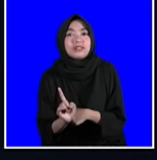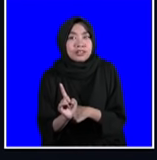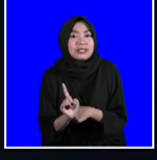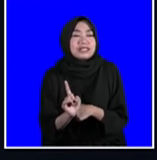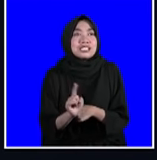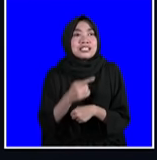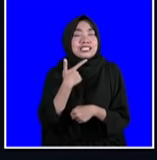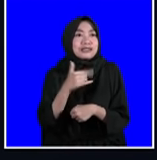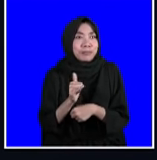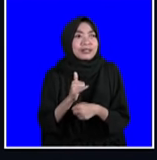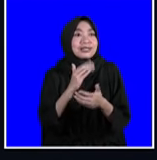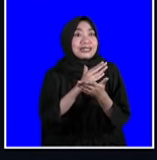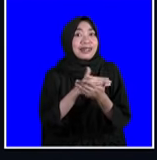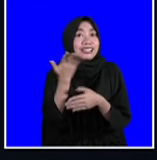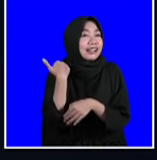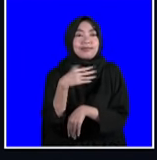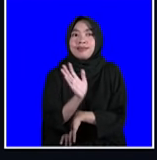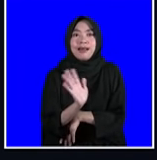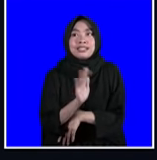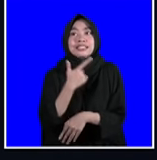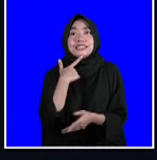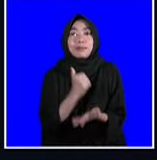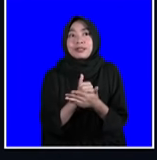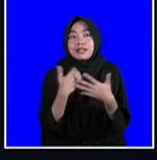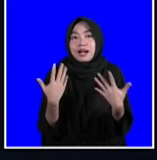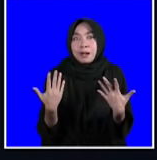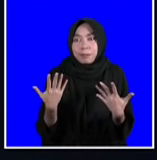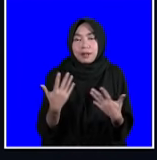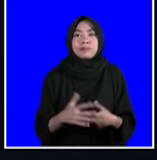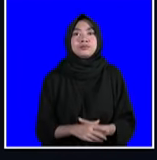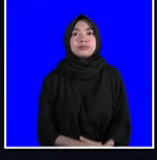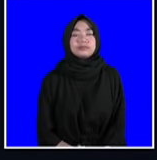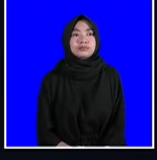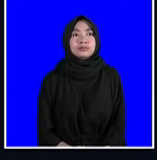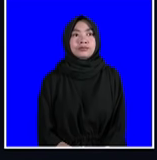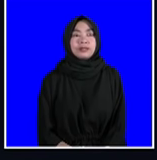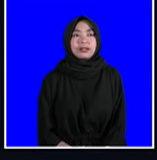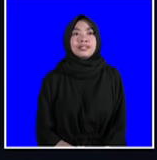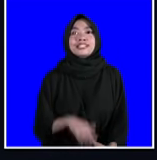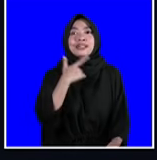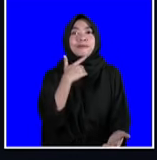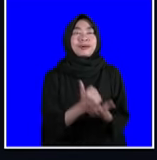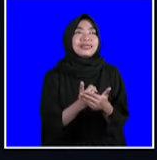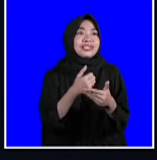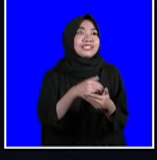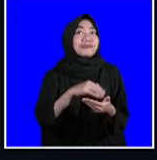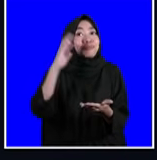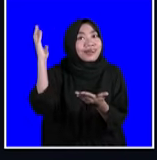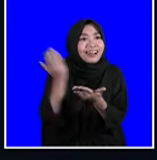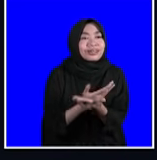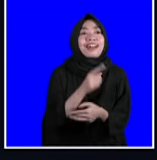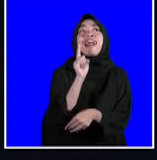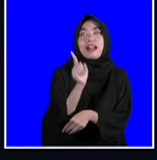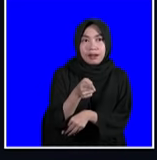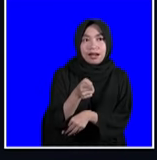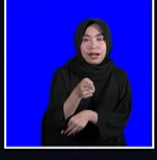seperti kriteria mapan itu tadi. Yang penting sebenarnya Anda harus sudah punya penghasilan, sumber penghasilan yang